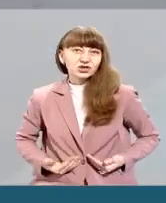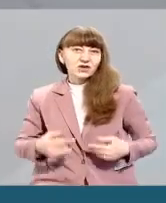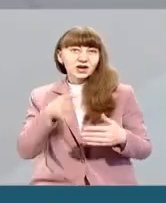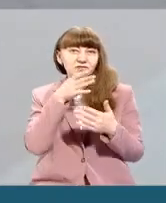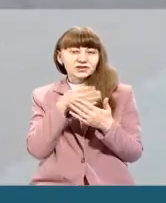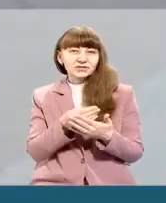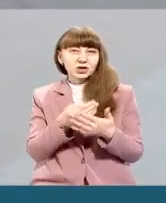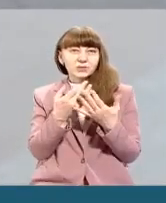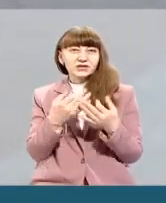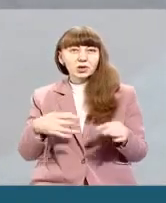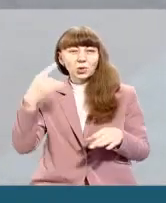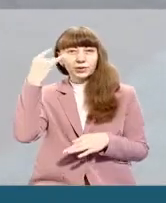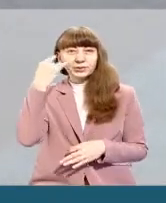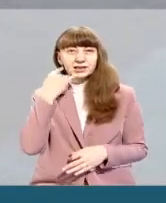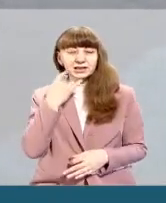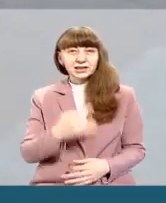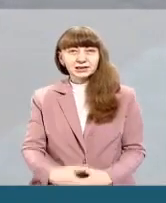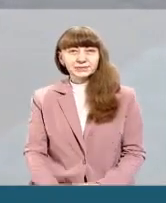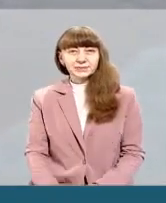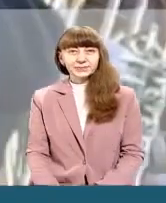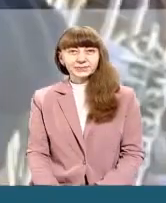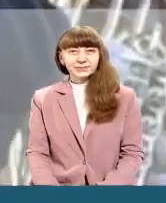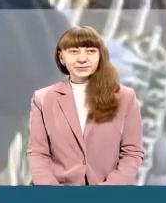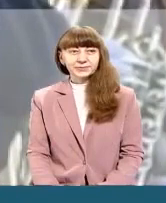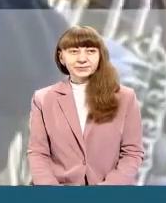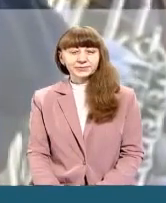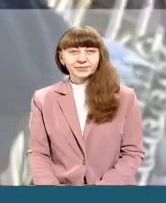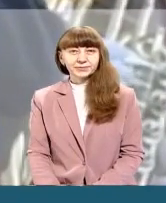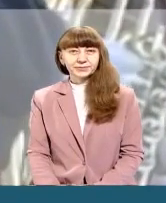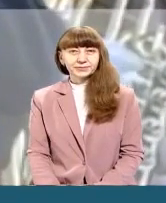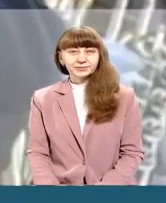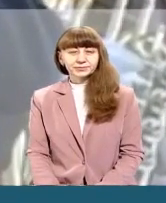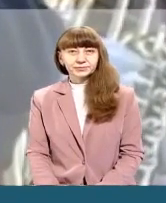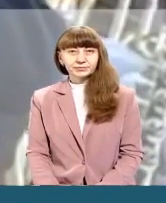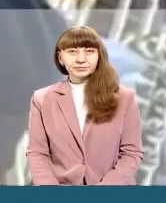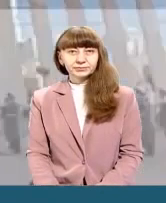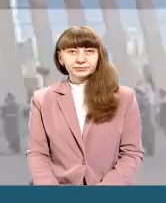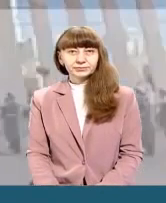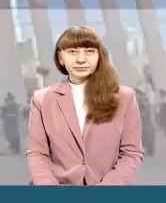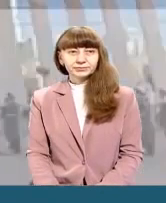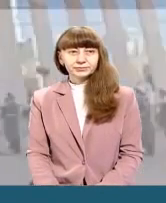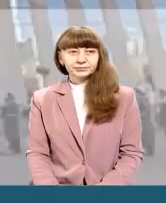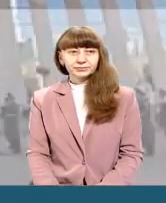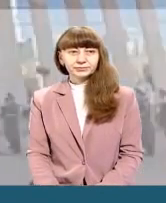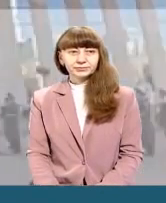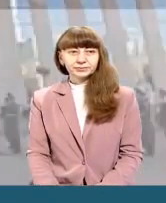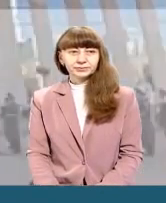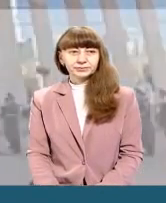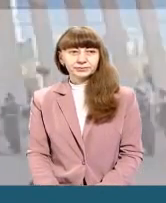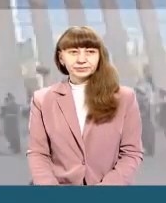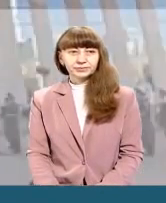в свободной и независимой республике. Анель Пимичева, Виктория Ширнина, Олег Сытник, телеканал Костанай.